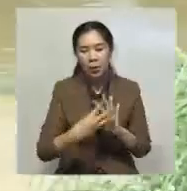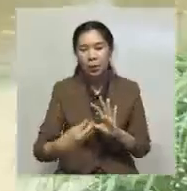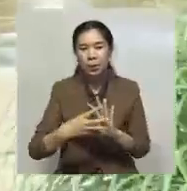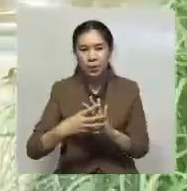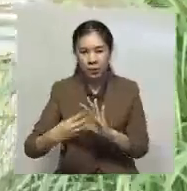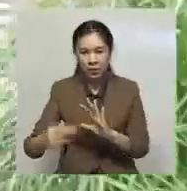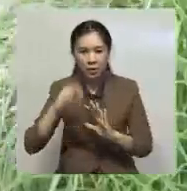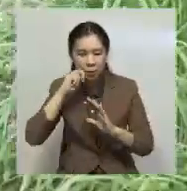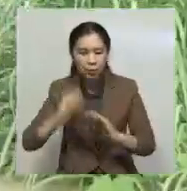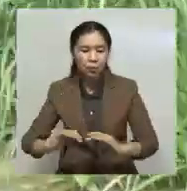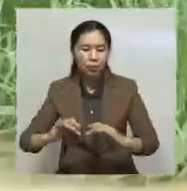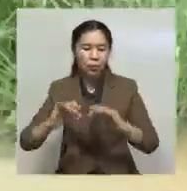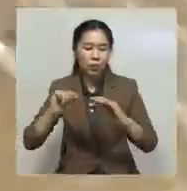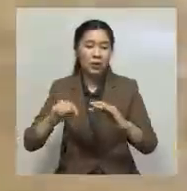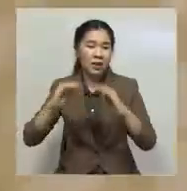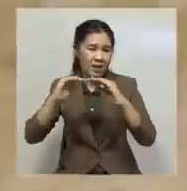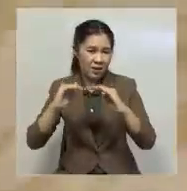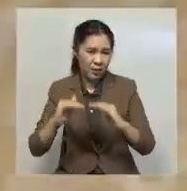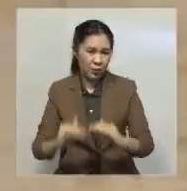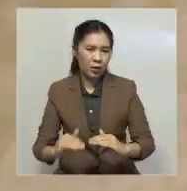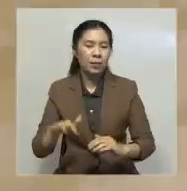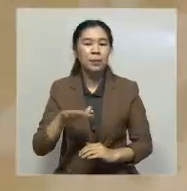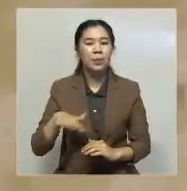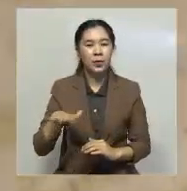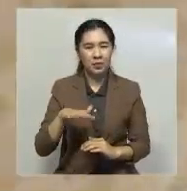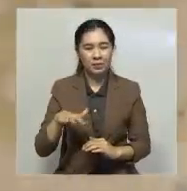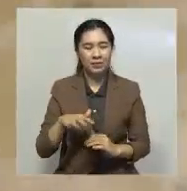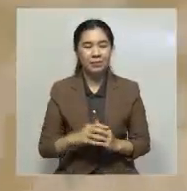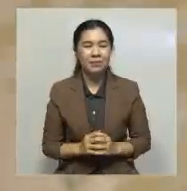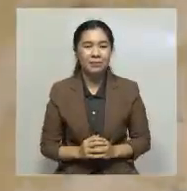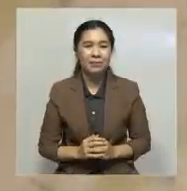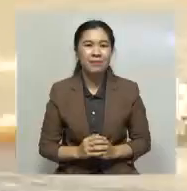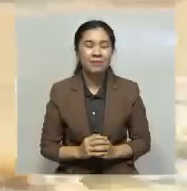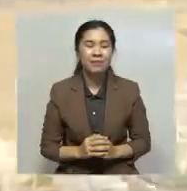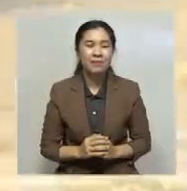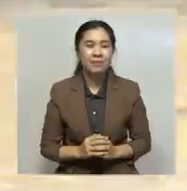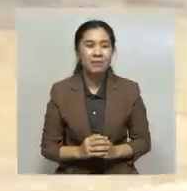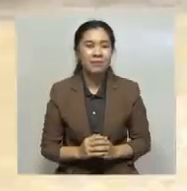ำท่วมขังเพื่อที่จะคลี่คลายสถานการณ์ให้กลับสู่ภาวะปกติโดยเร็วที่สุดค่ะ